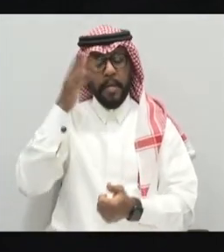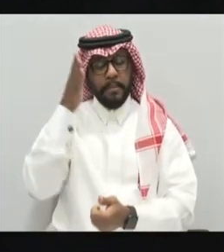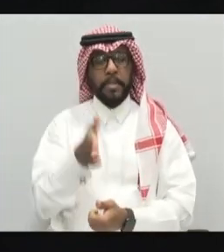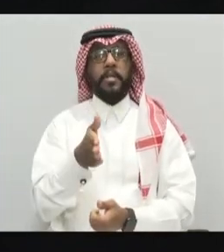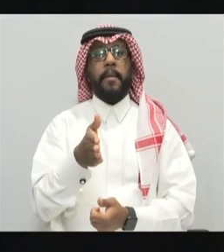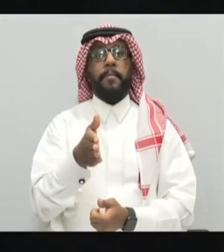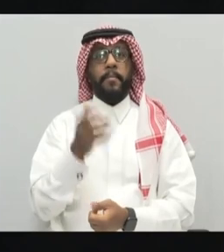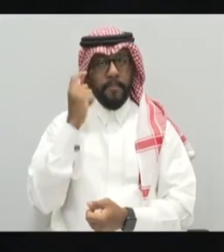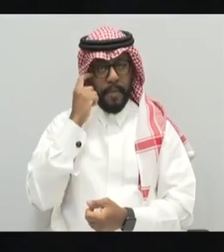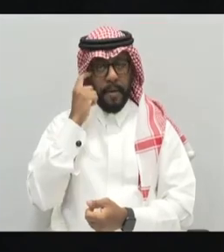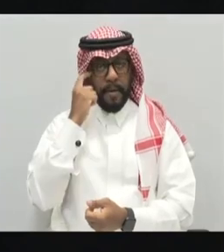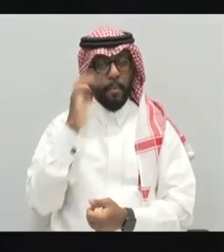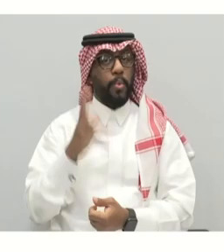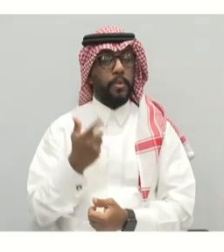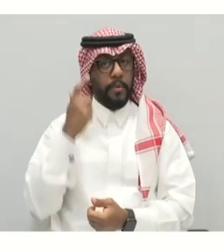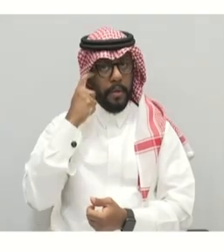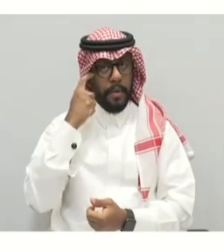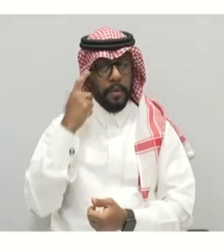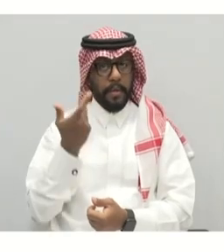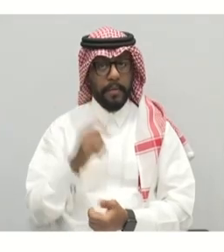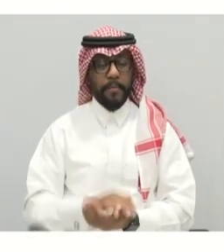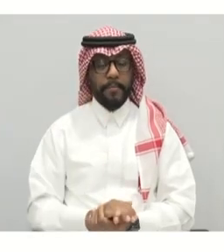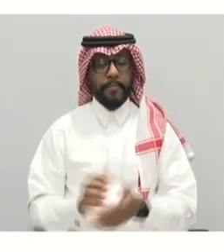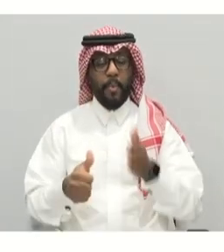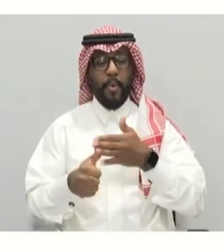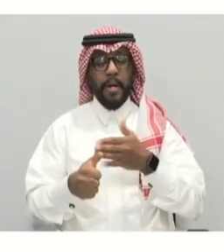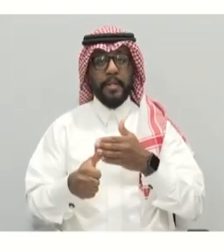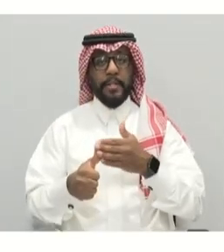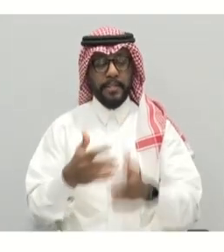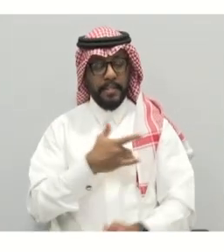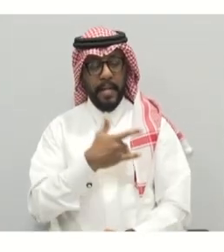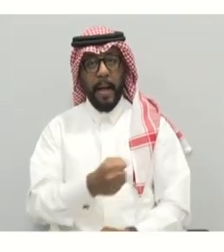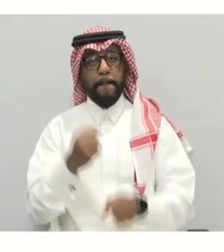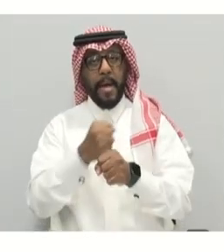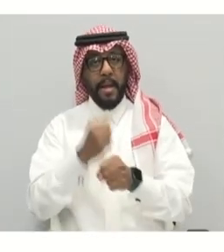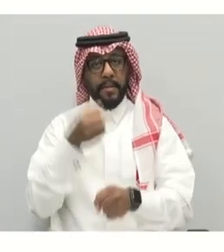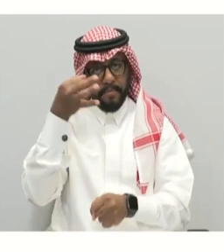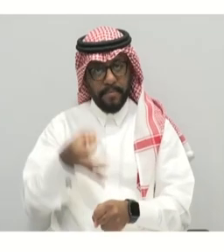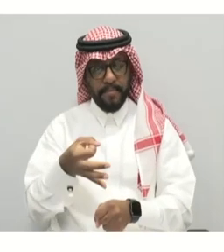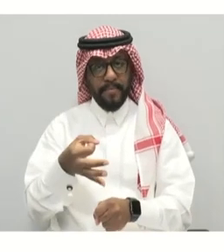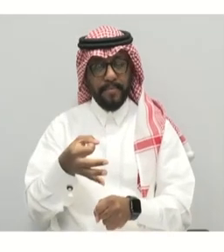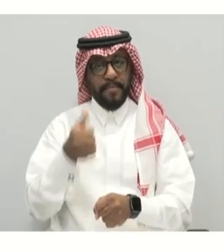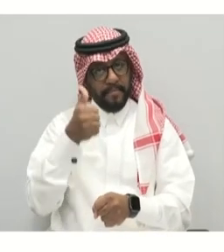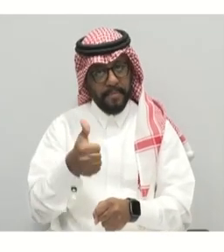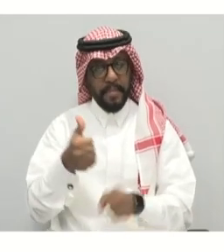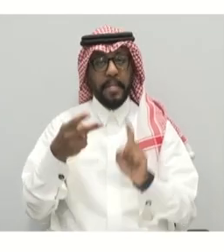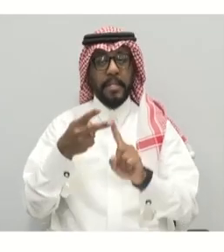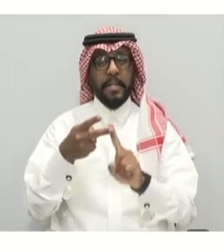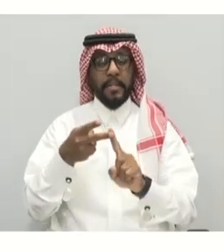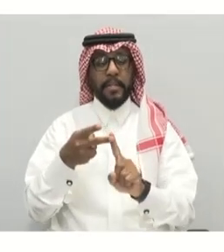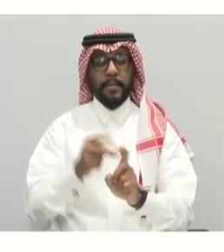احسنتم فوائد الالتزام بالمسؤوليه واحد الاخلاص في العمل والثبات عليه